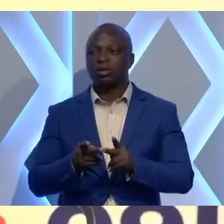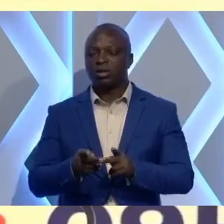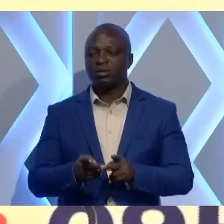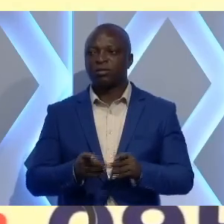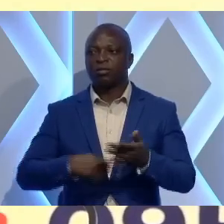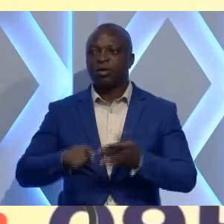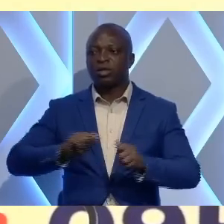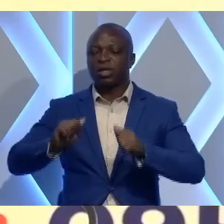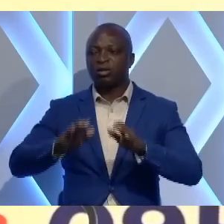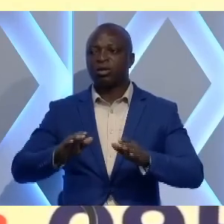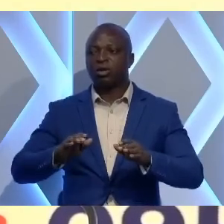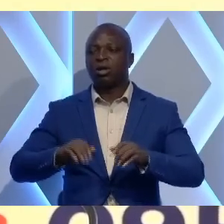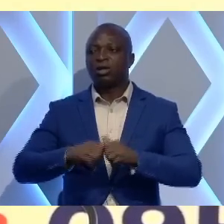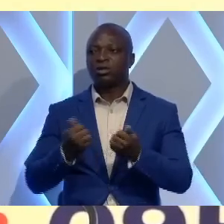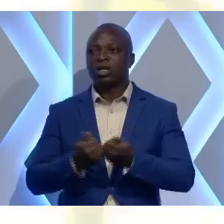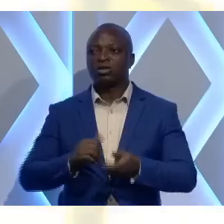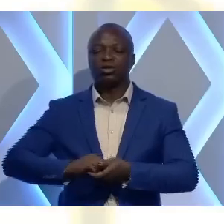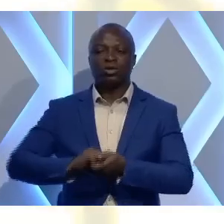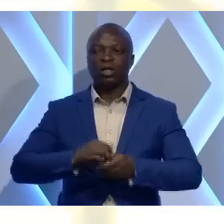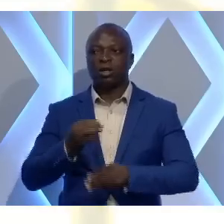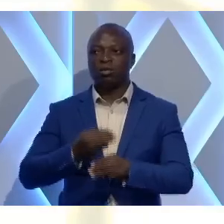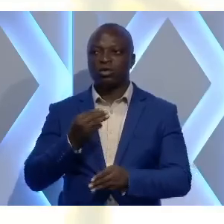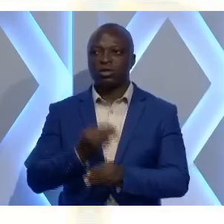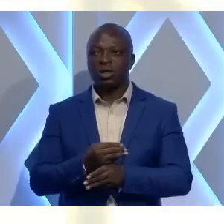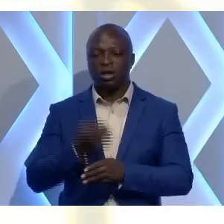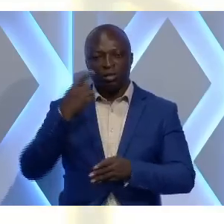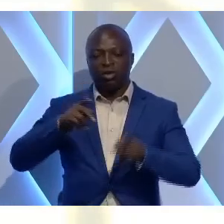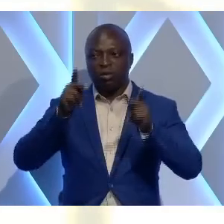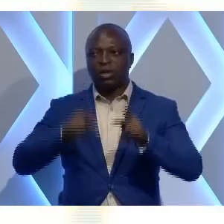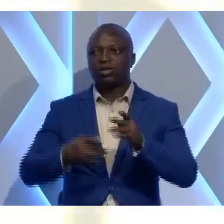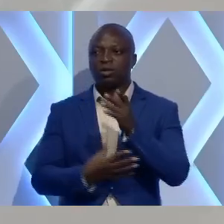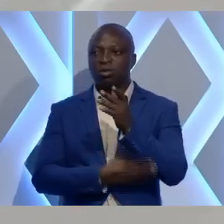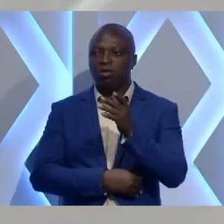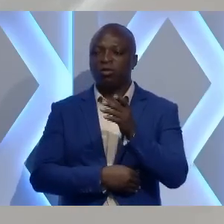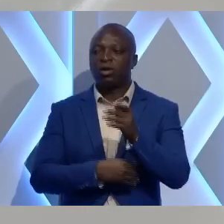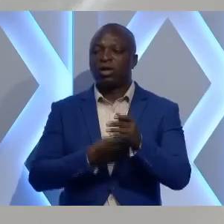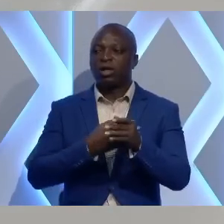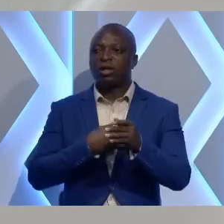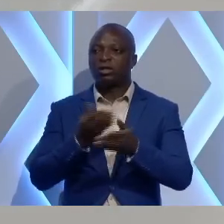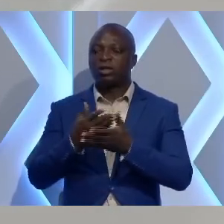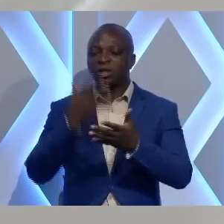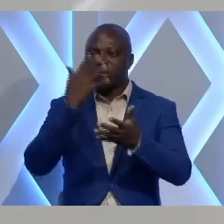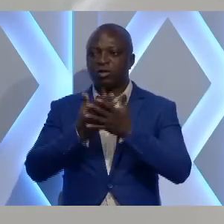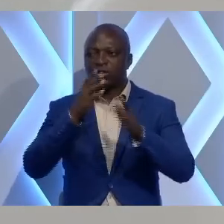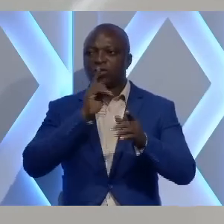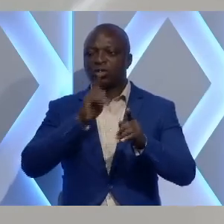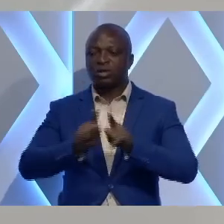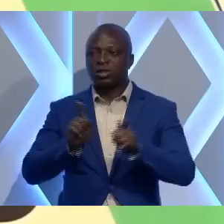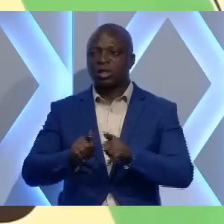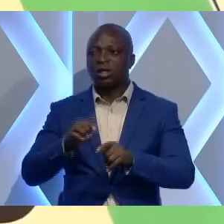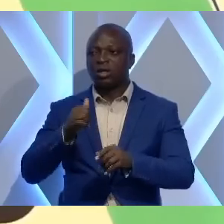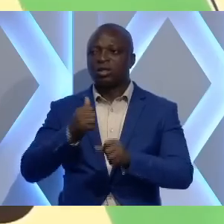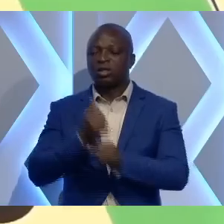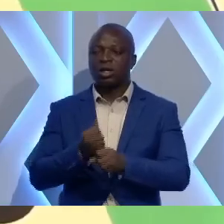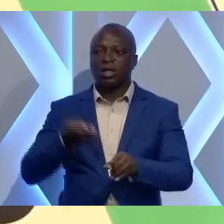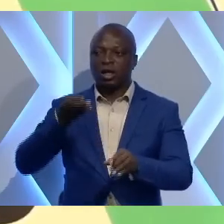Parmi ces acteurs, l'association Solidarité mondiale pour les personnes démunies et les détenus se distingue, célébrant 10 ans